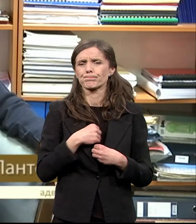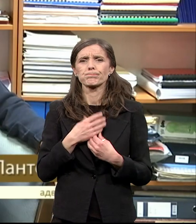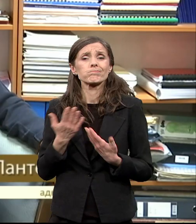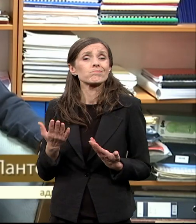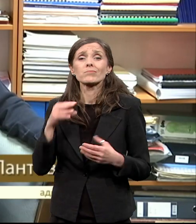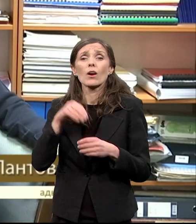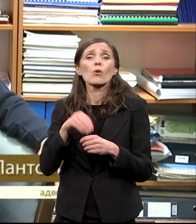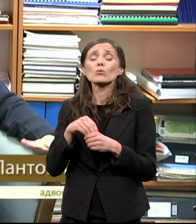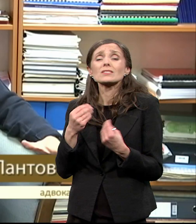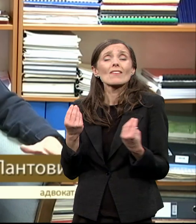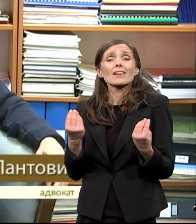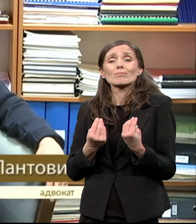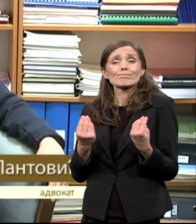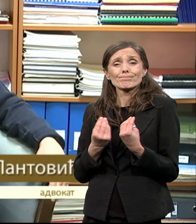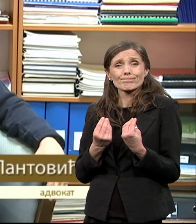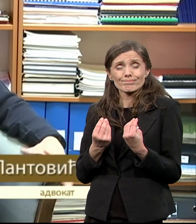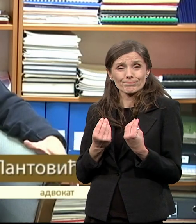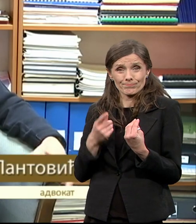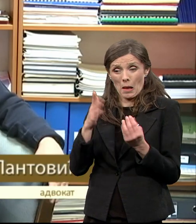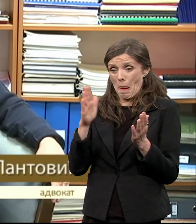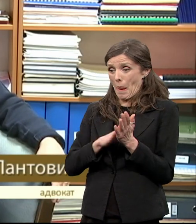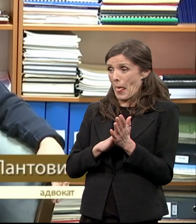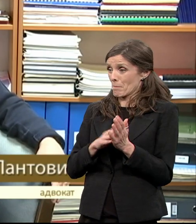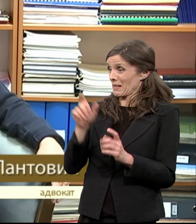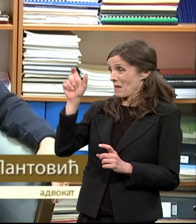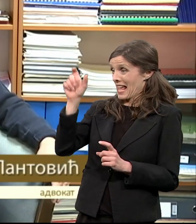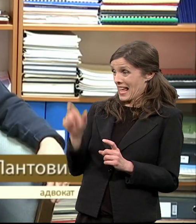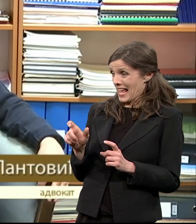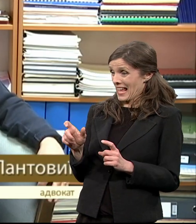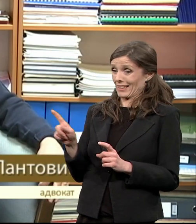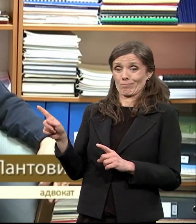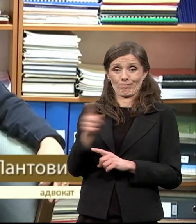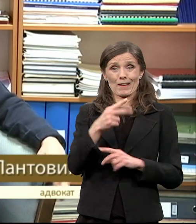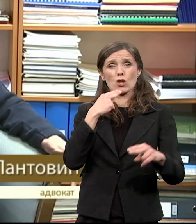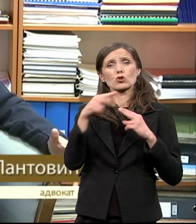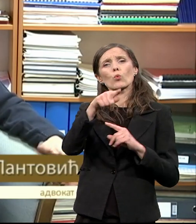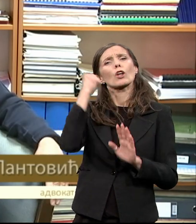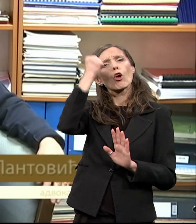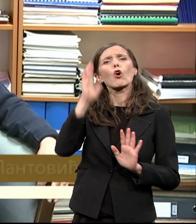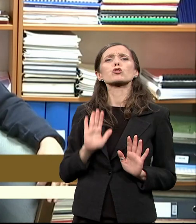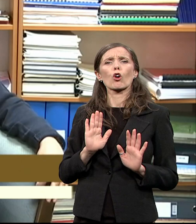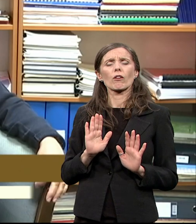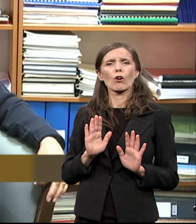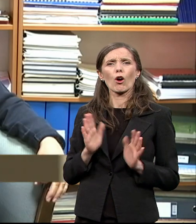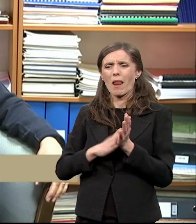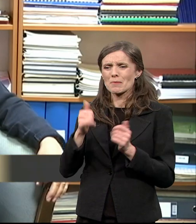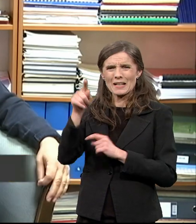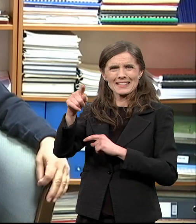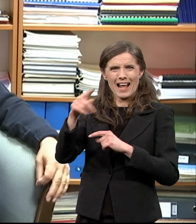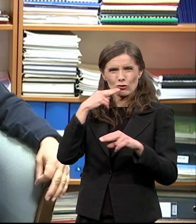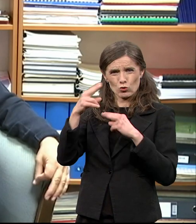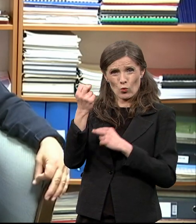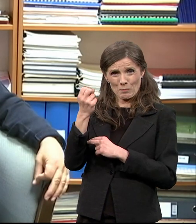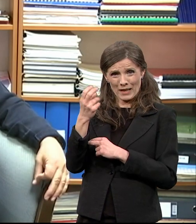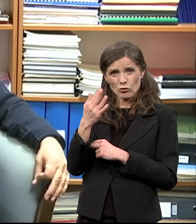u vidu činjenicu da svako ko se pojavi pred kosovskim sudovima, odnosno konkretno sada sudom u Prištini,